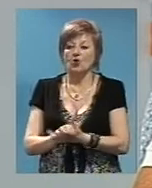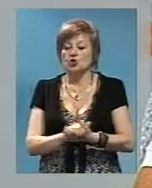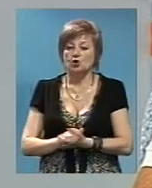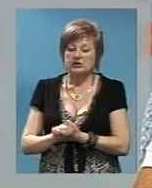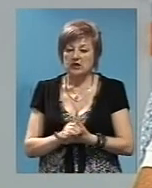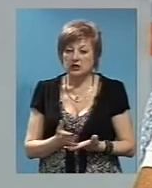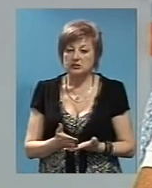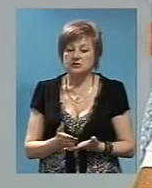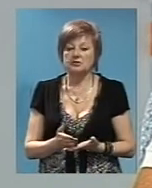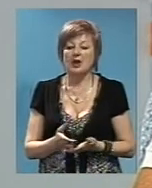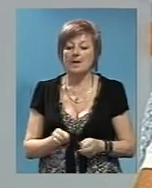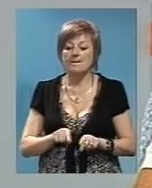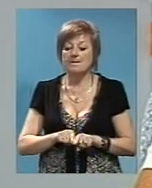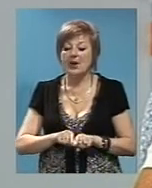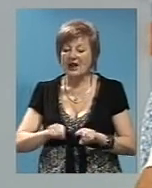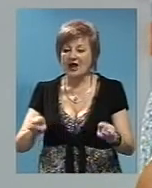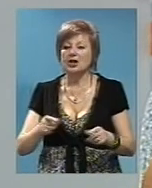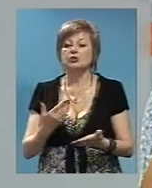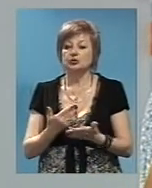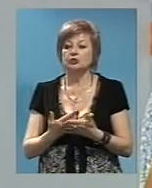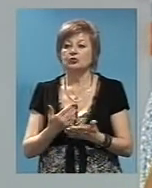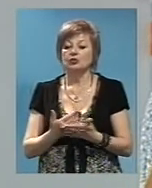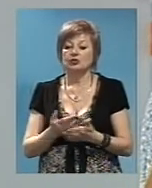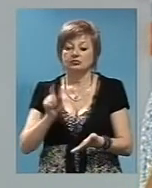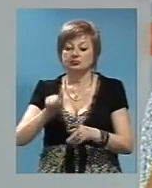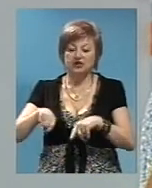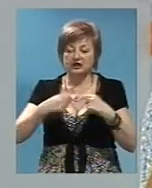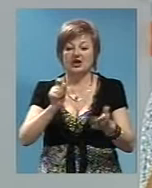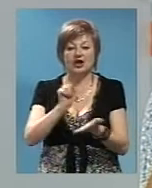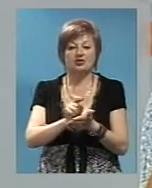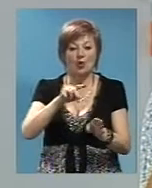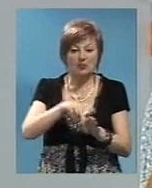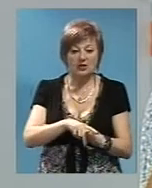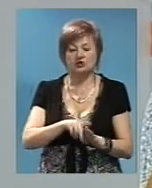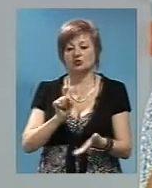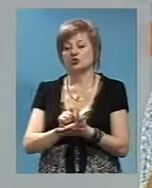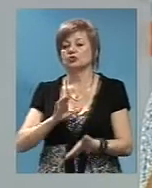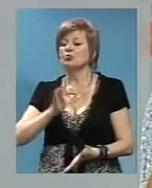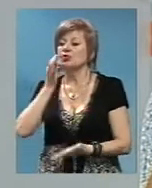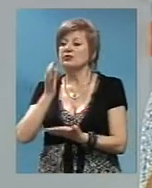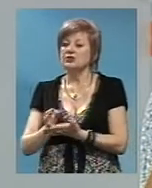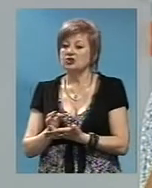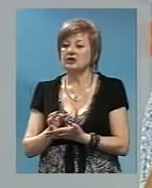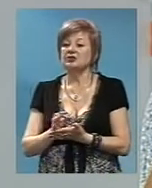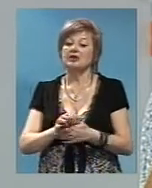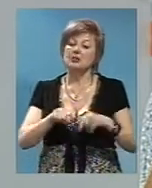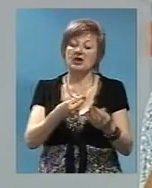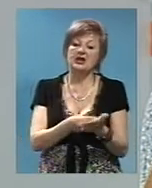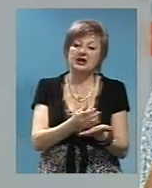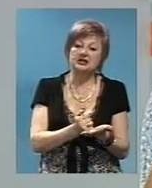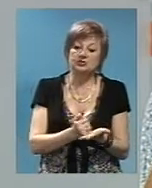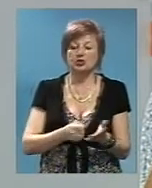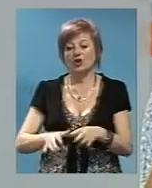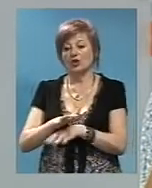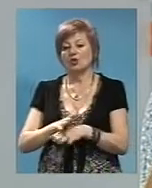що паралельно з передачею повноважень повинно перейти і відповідальністю, пройти передача і ресурсів, і